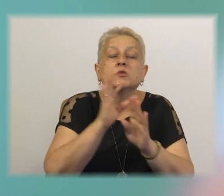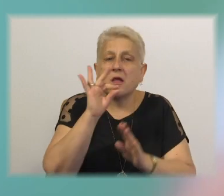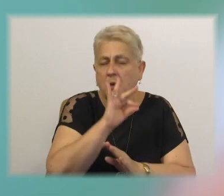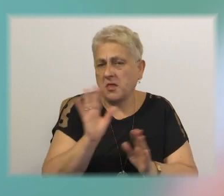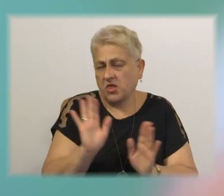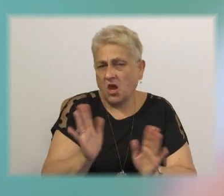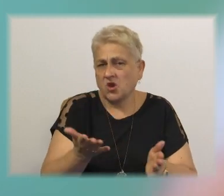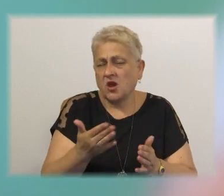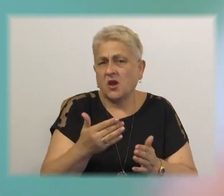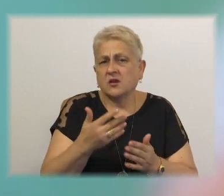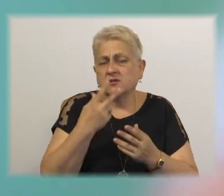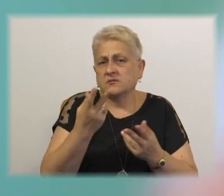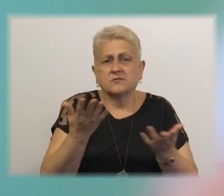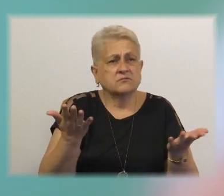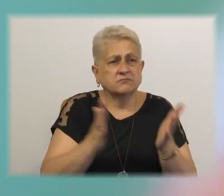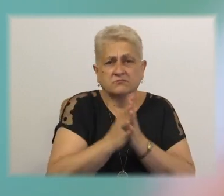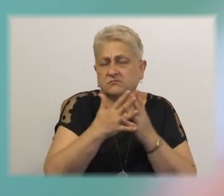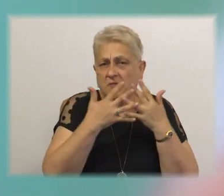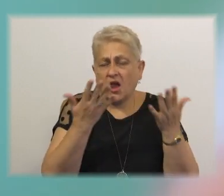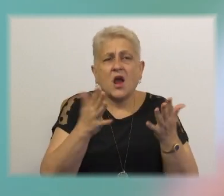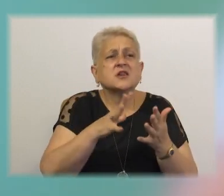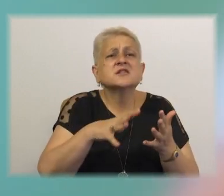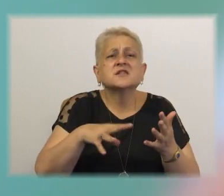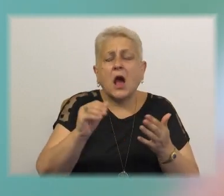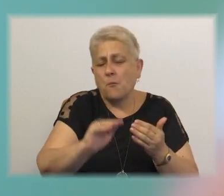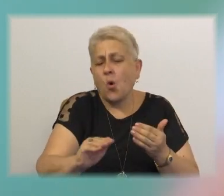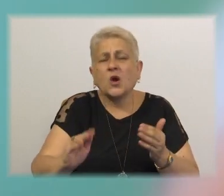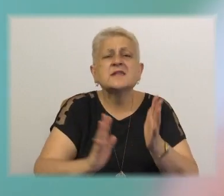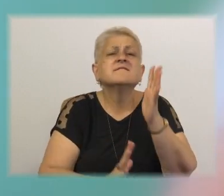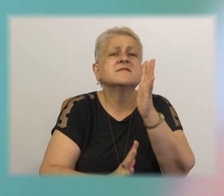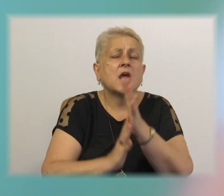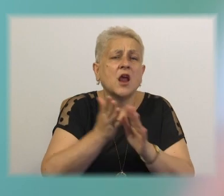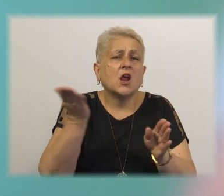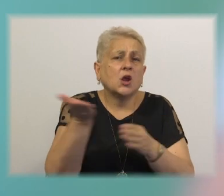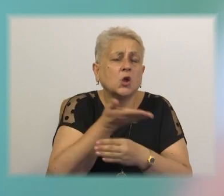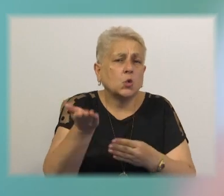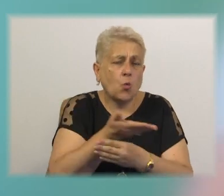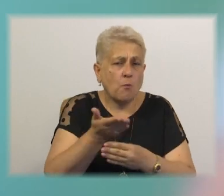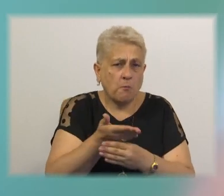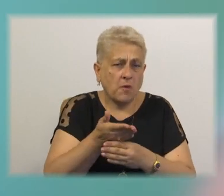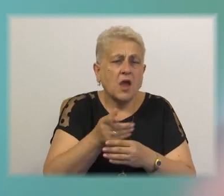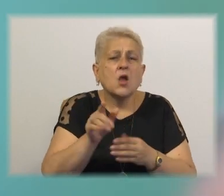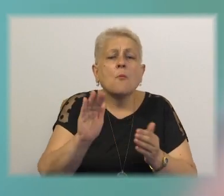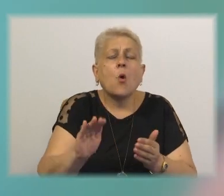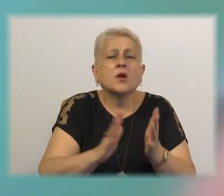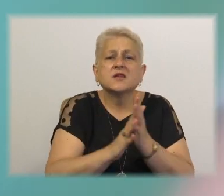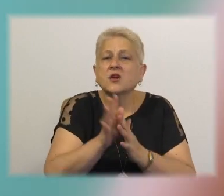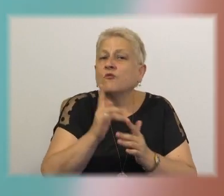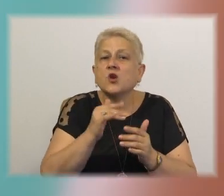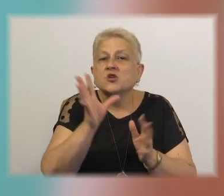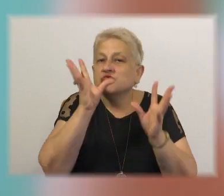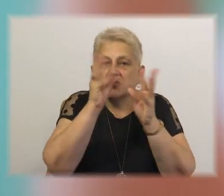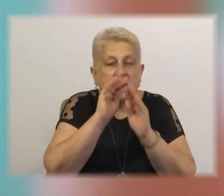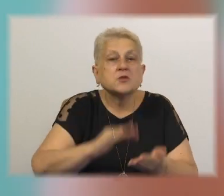չէ, որ բնությունն ավելի սիրում, թե չէ սա փոքր ծառերը կտրում են եւ իրենք Եվ փոքր ծառերը չեն